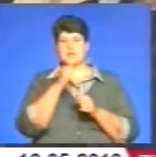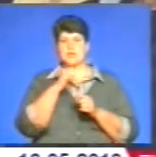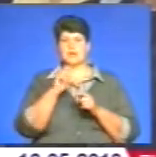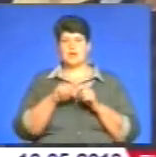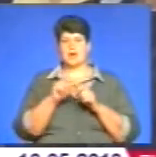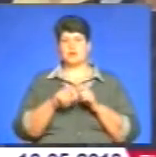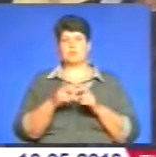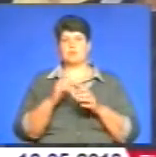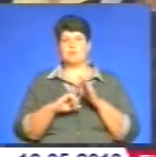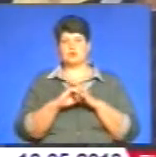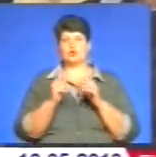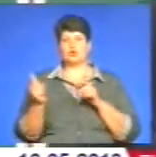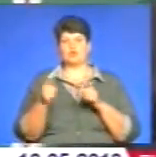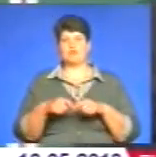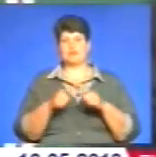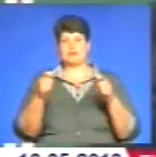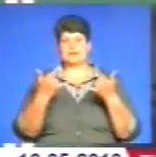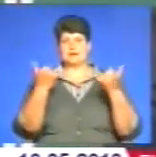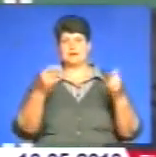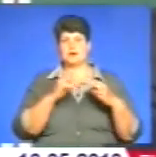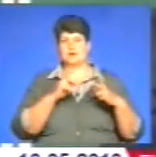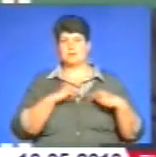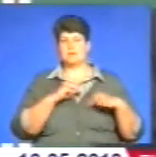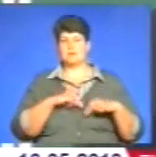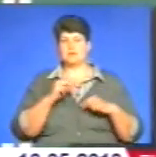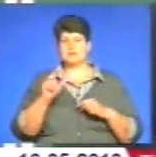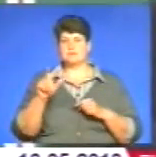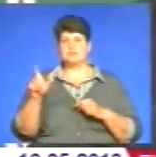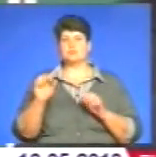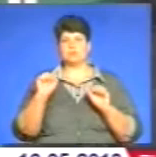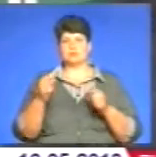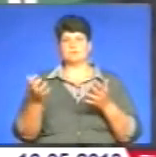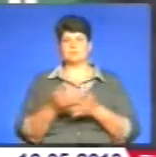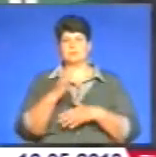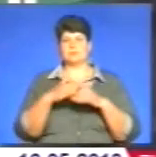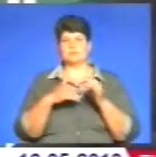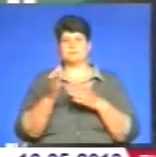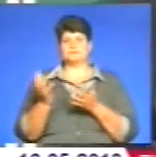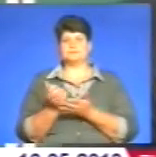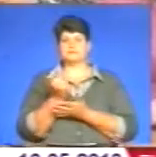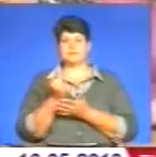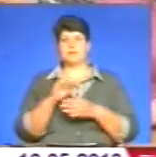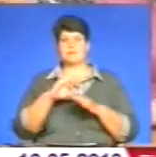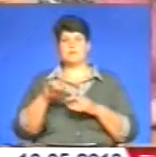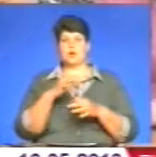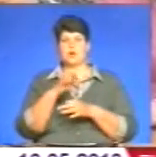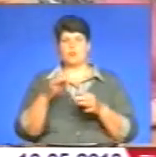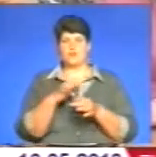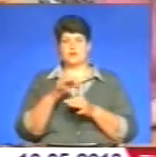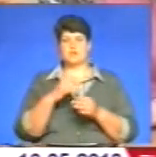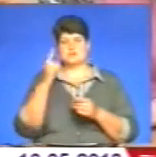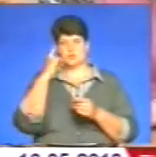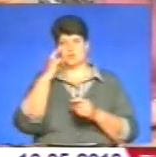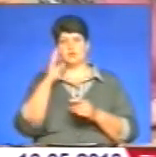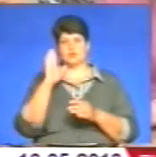готовий відкрити її для колег щоб здобували практичні навики після обговорення на науково-практичній конференції задумане поступово